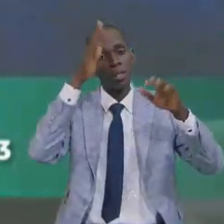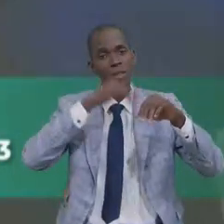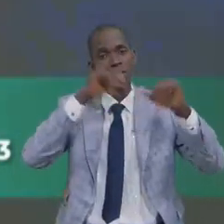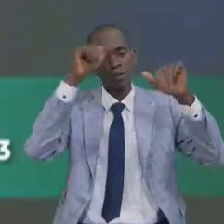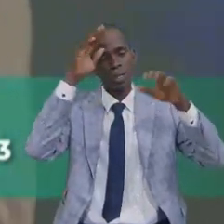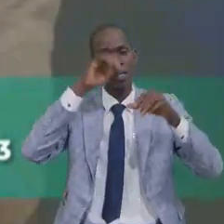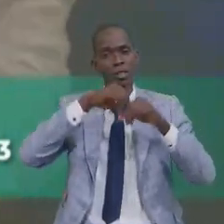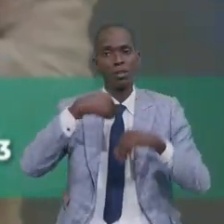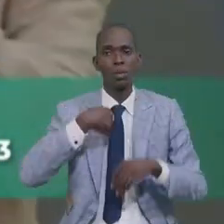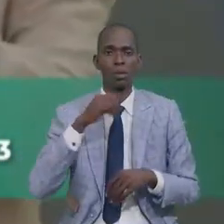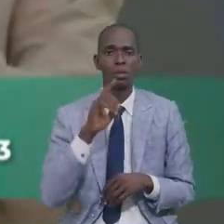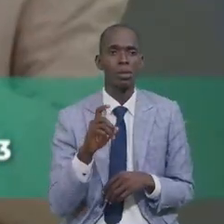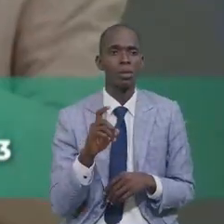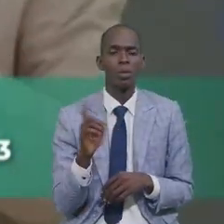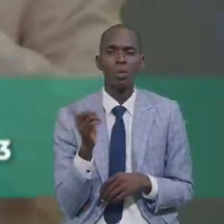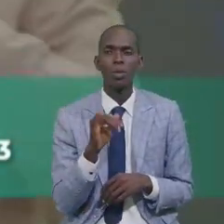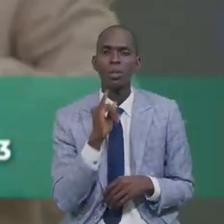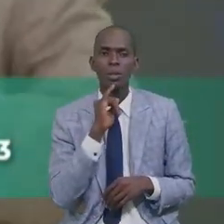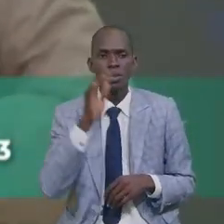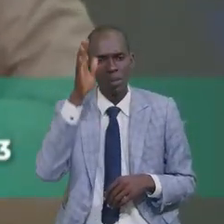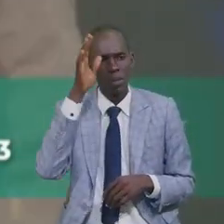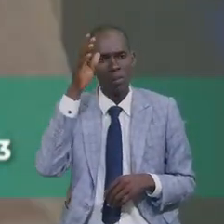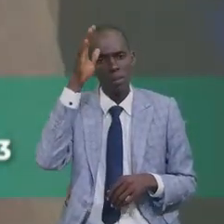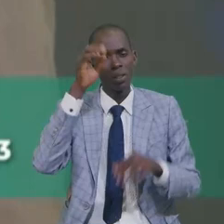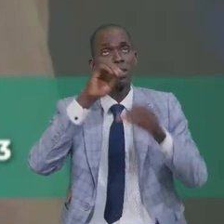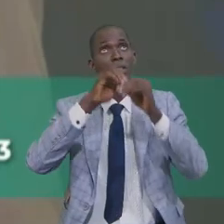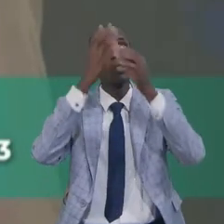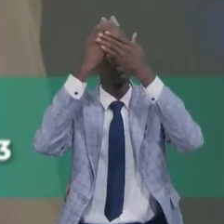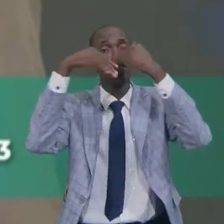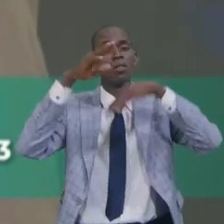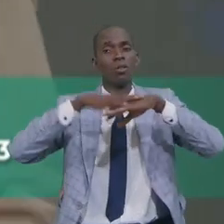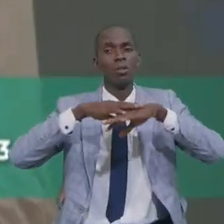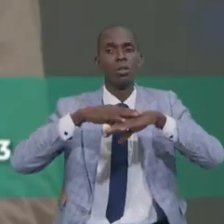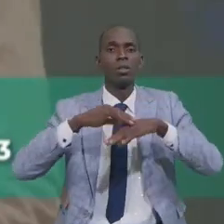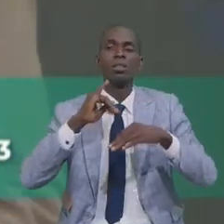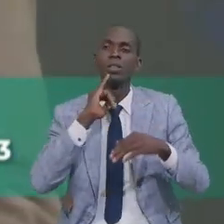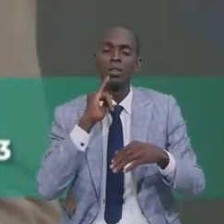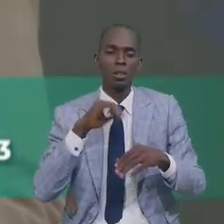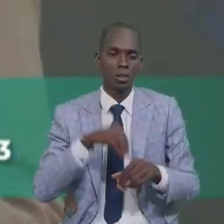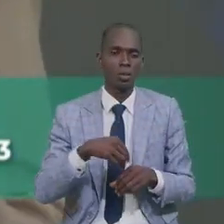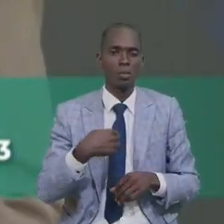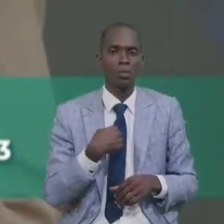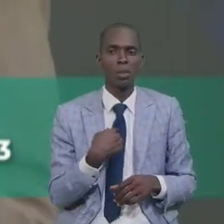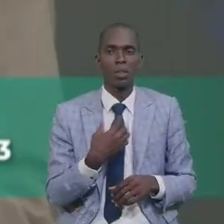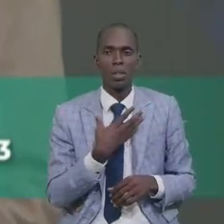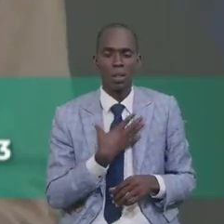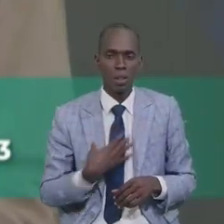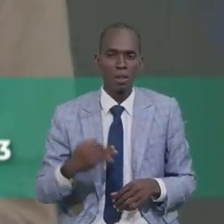voici. Mon Père céleste. Le Père habite en moi.